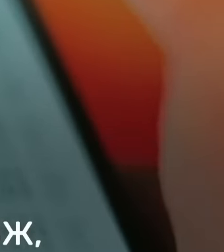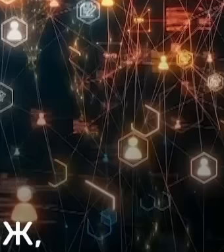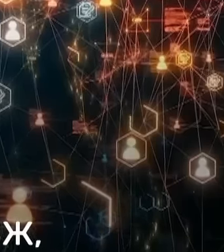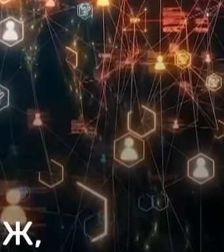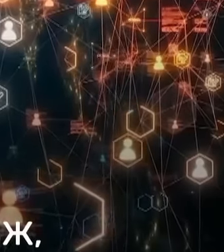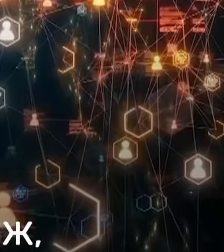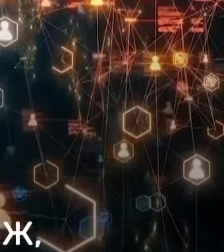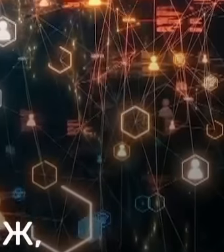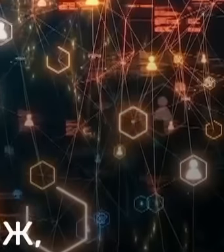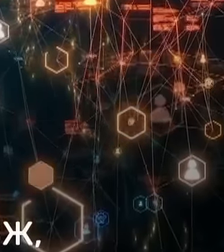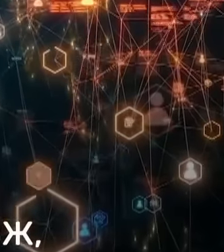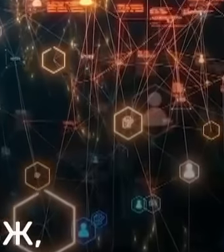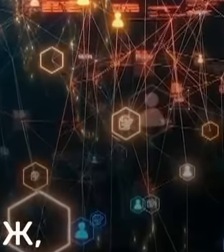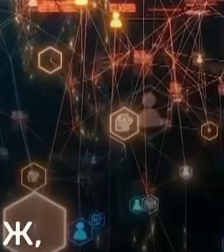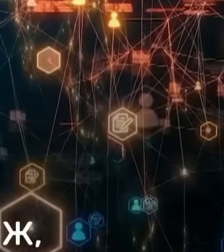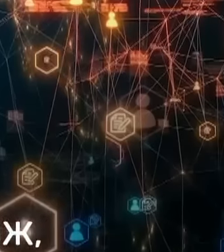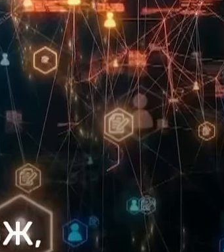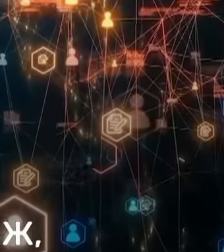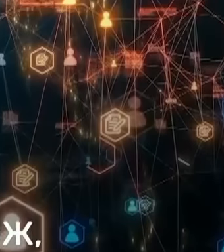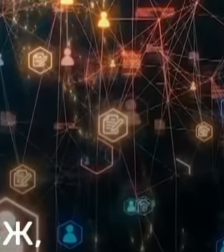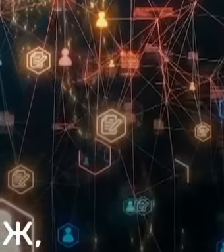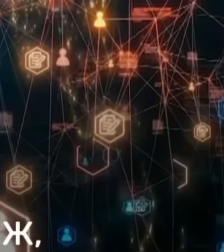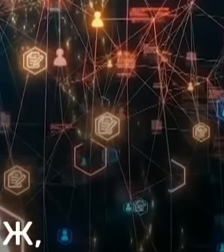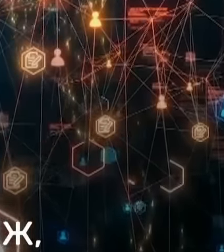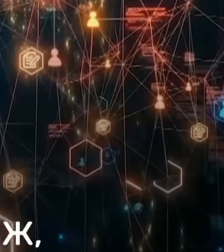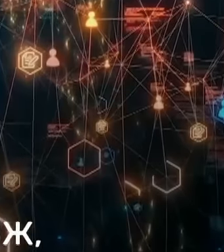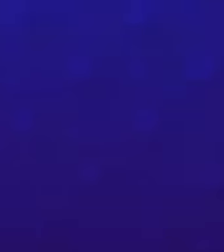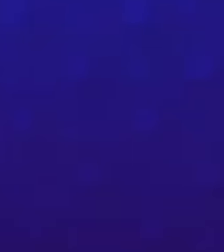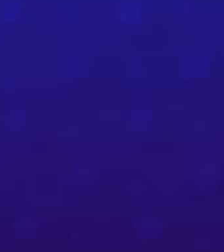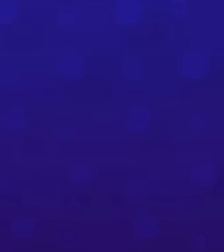амрикт доллар давж сүүлийн 2 жилийн дээд зэгтээ хүрчээ.